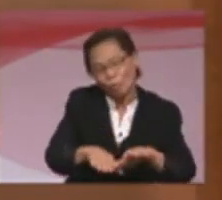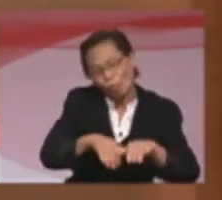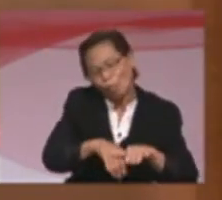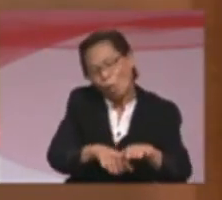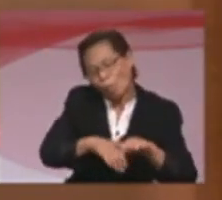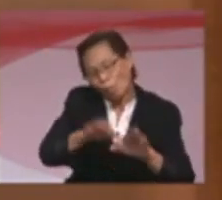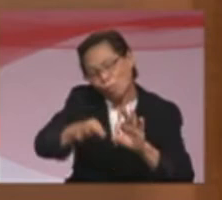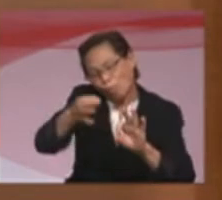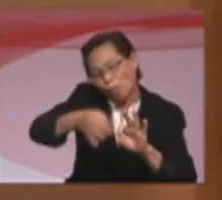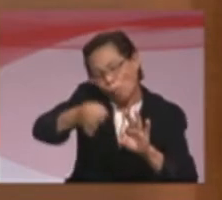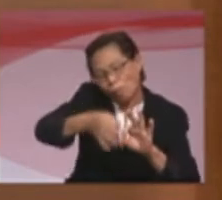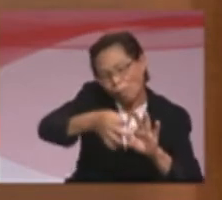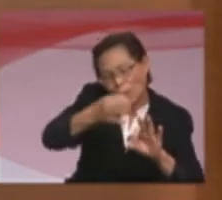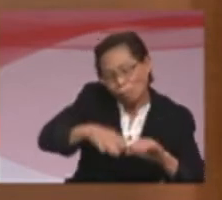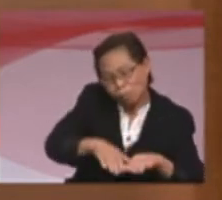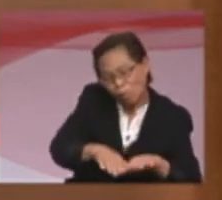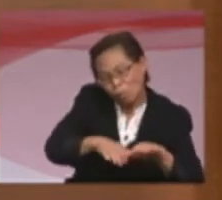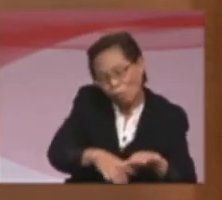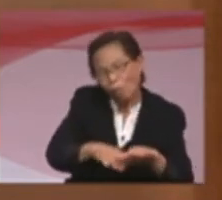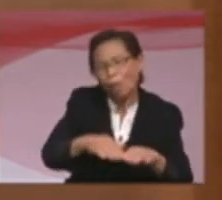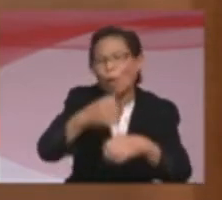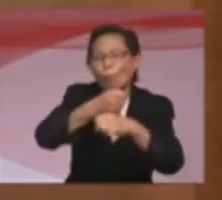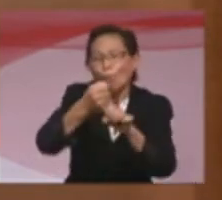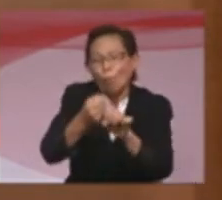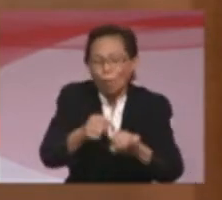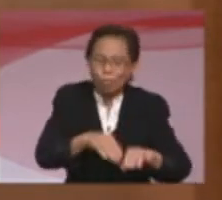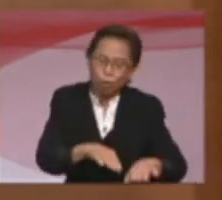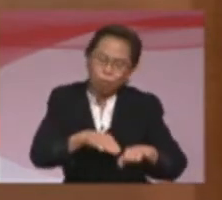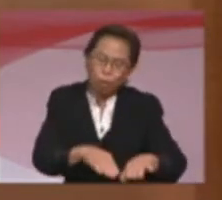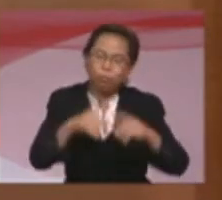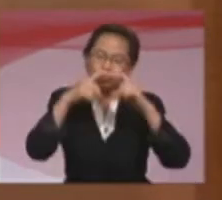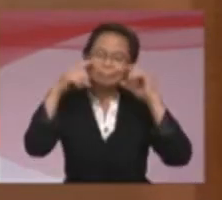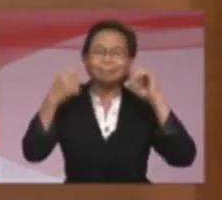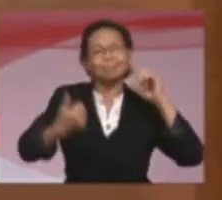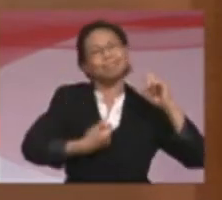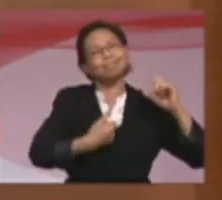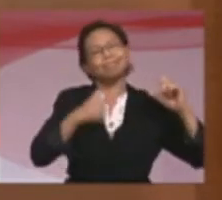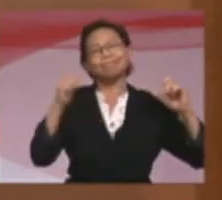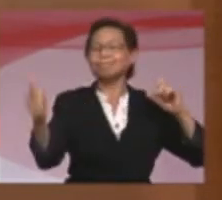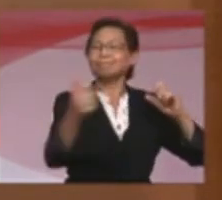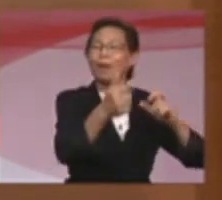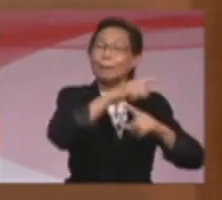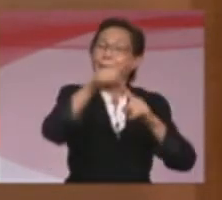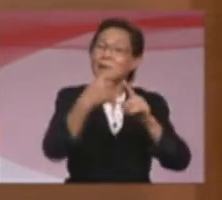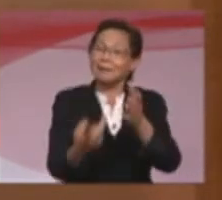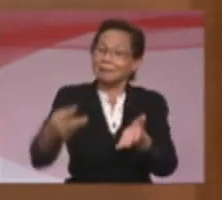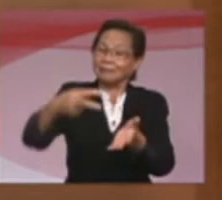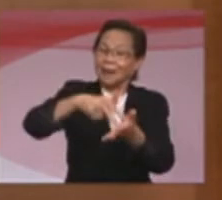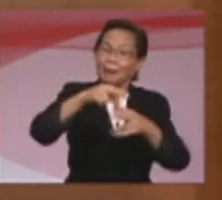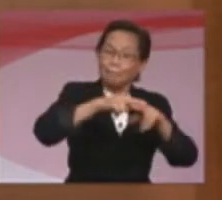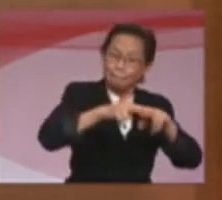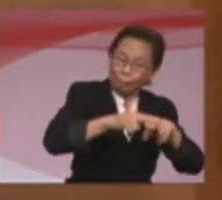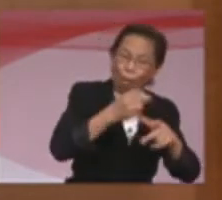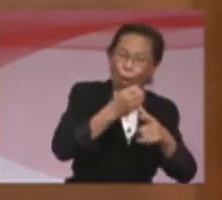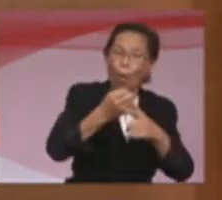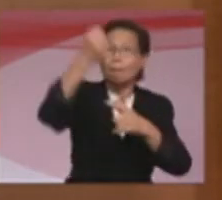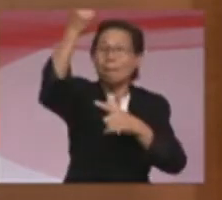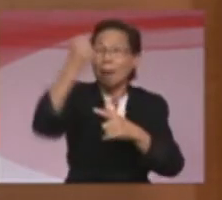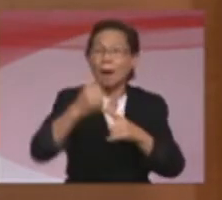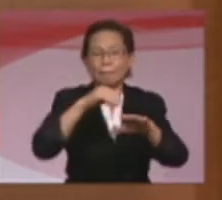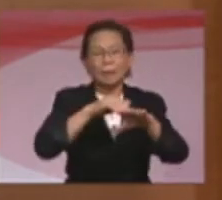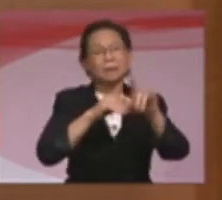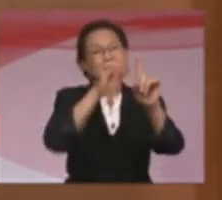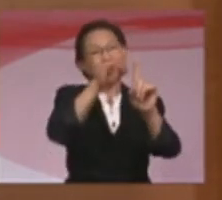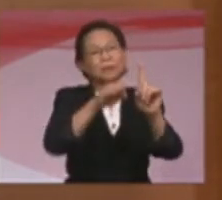menjahit untuk membuat pelitup muka sendiri, kerana apabila menaiki kenderaan awam pada 1 bulan